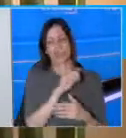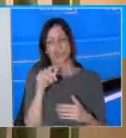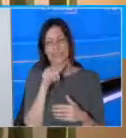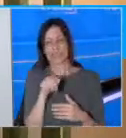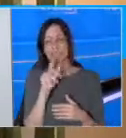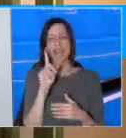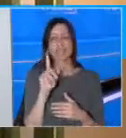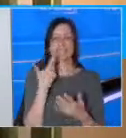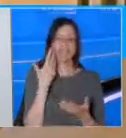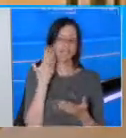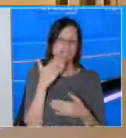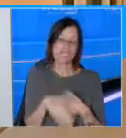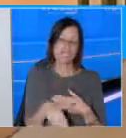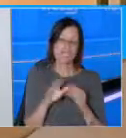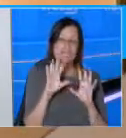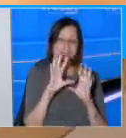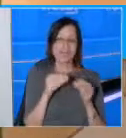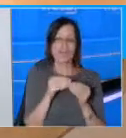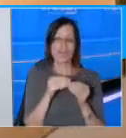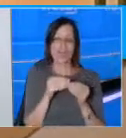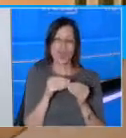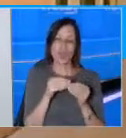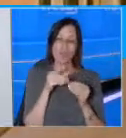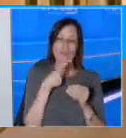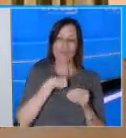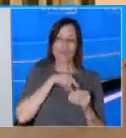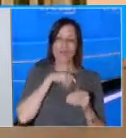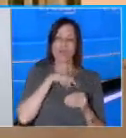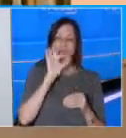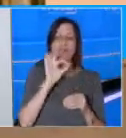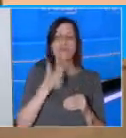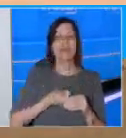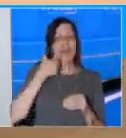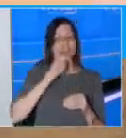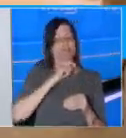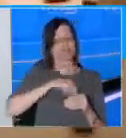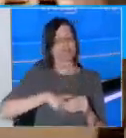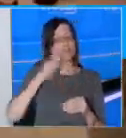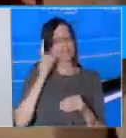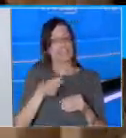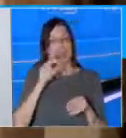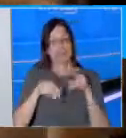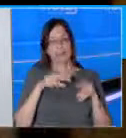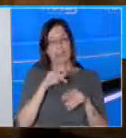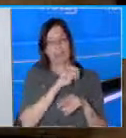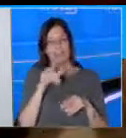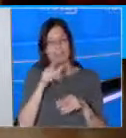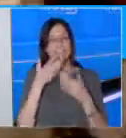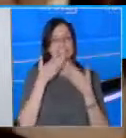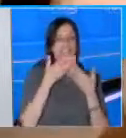אבל בסופו של דבר הכל עליהם. הם אלו בראשי הרשויות שיצטרכו לטפל בנושא הזה,